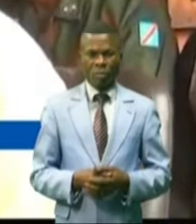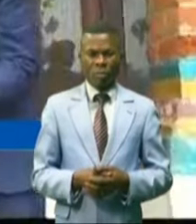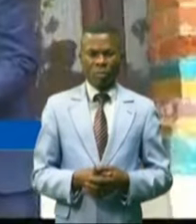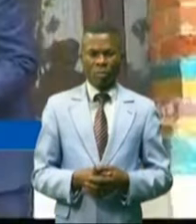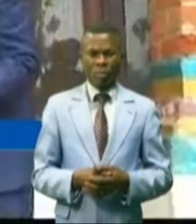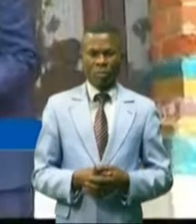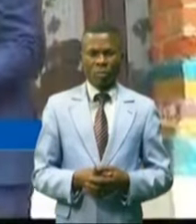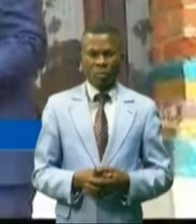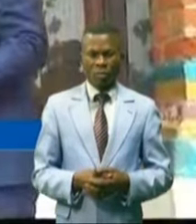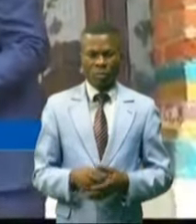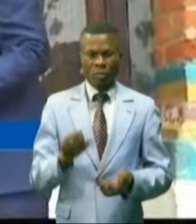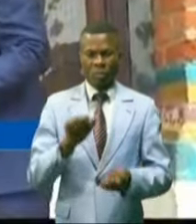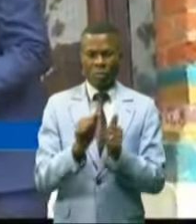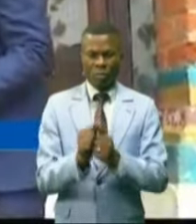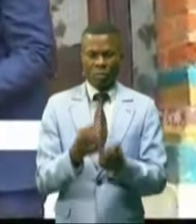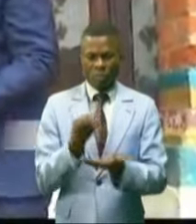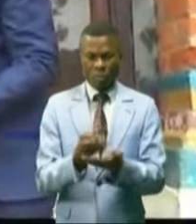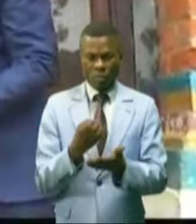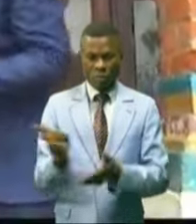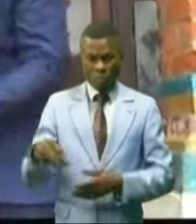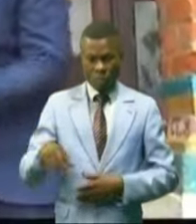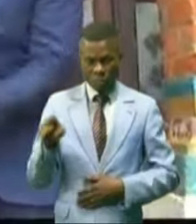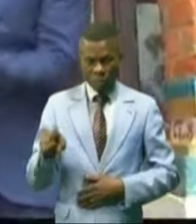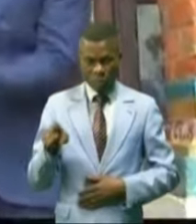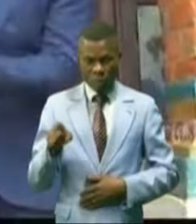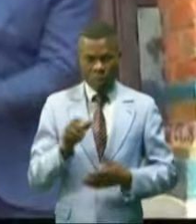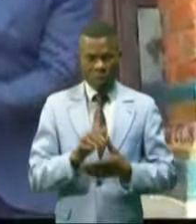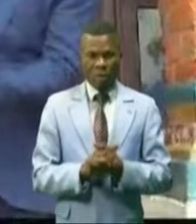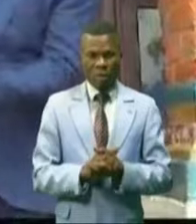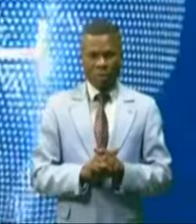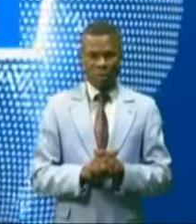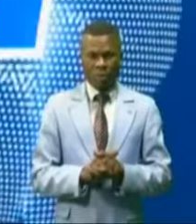développement économique de cette province.